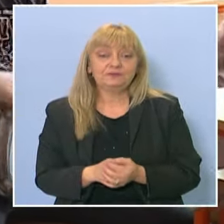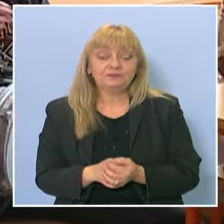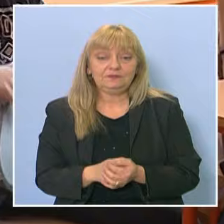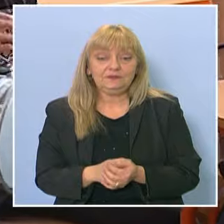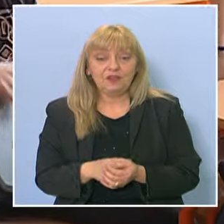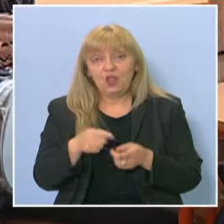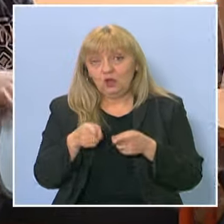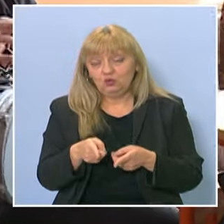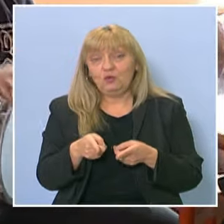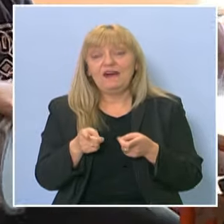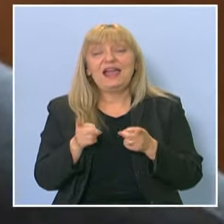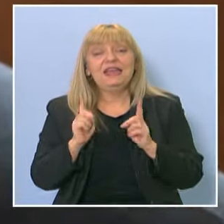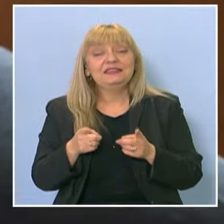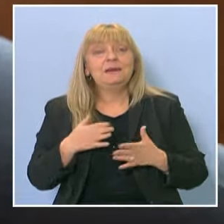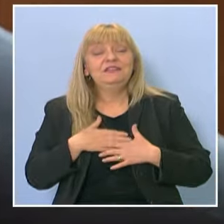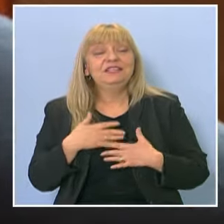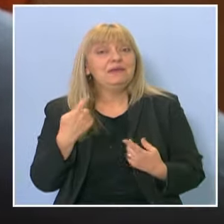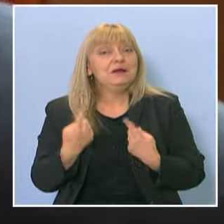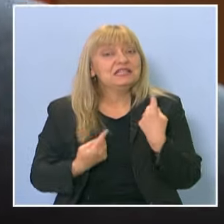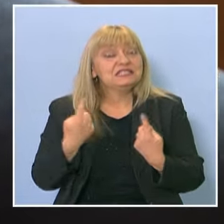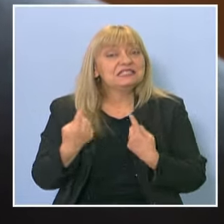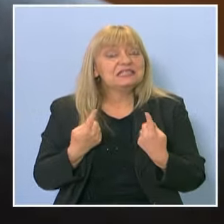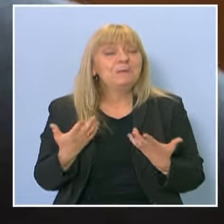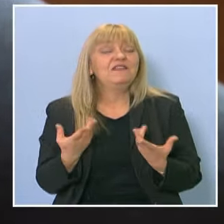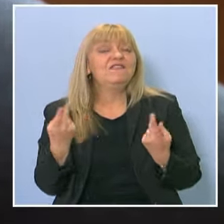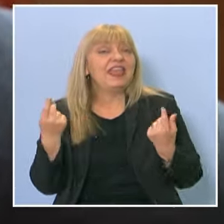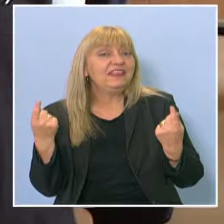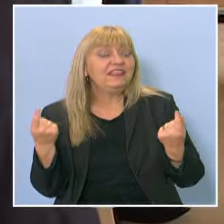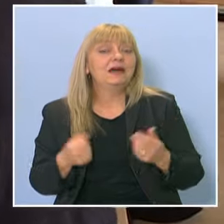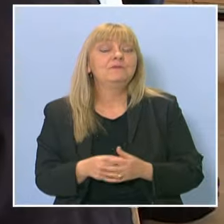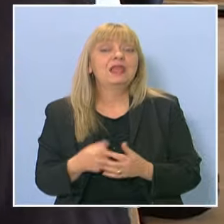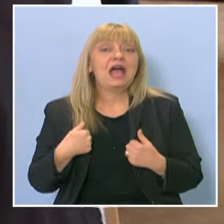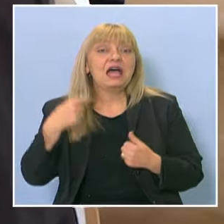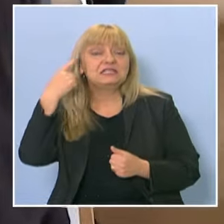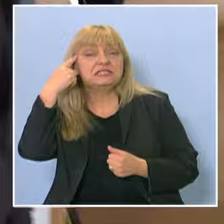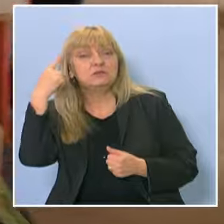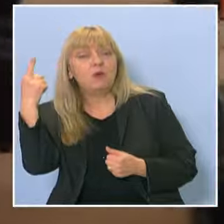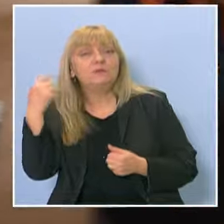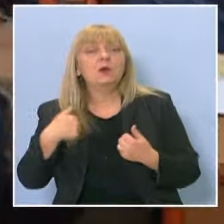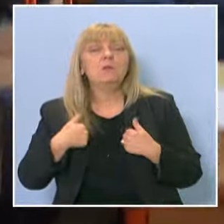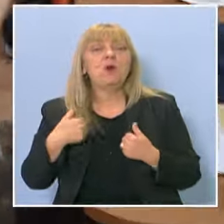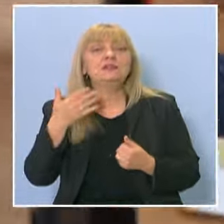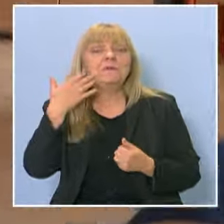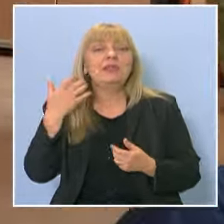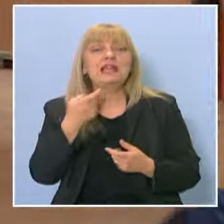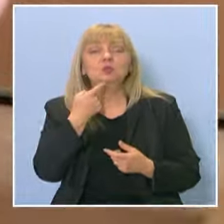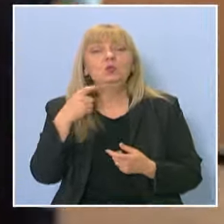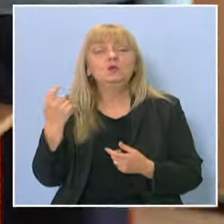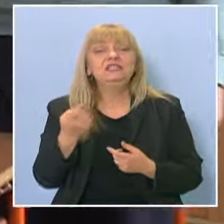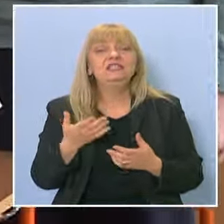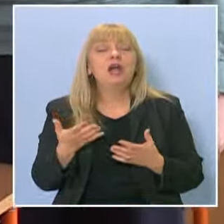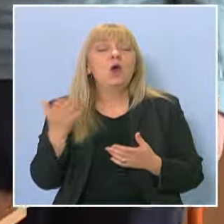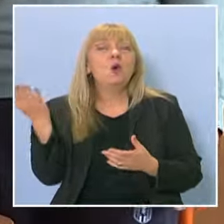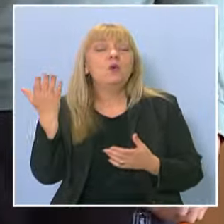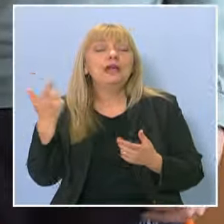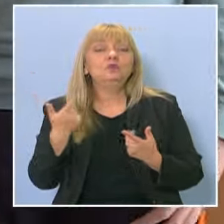това е, трябва да има и забавление. Аз изпомням моите млади години, когато бях ученичка, как не ни оставаше въобще време